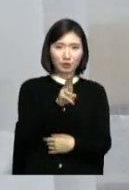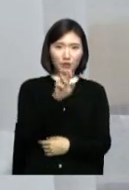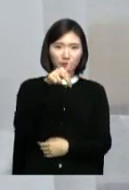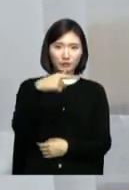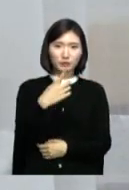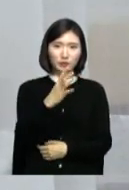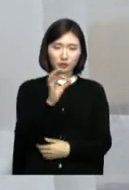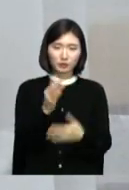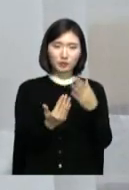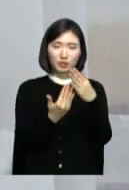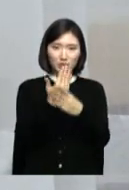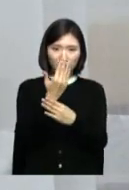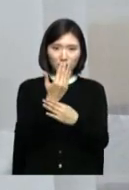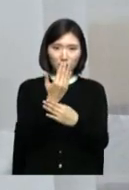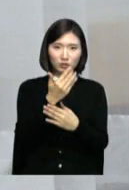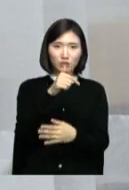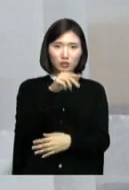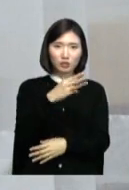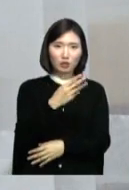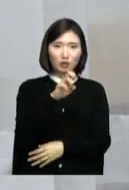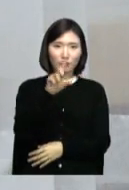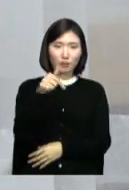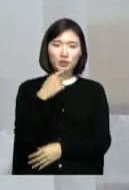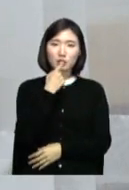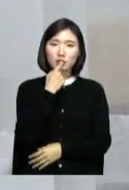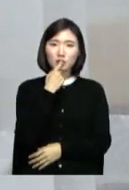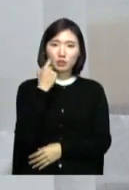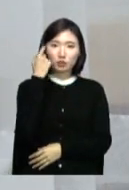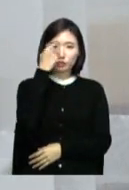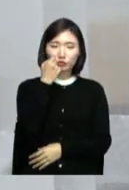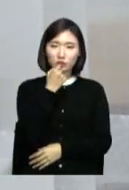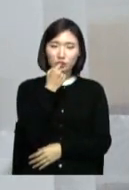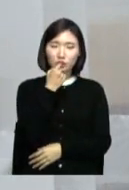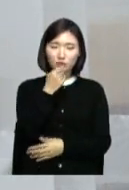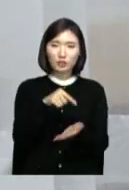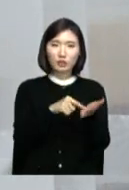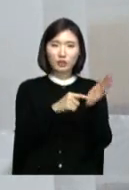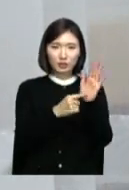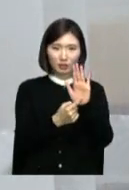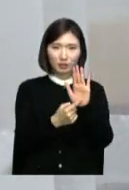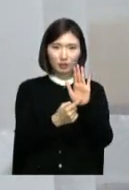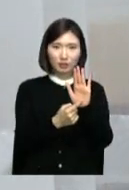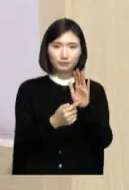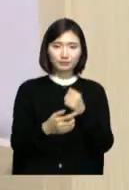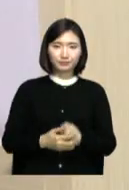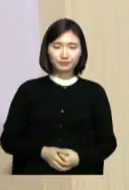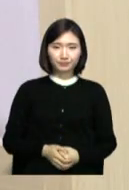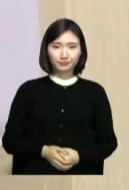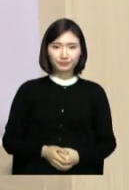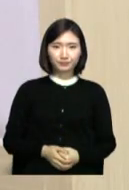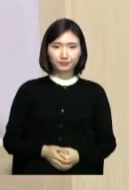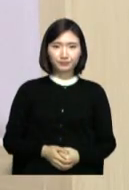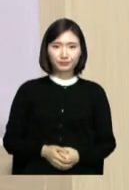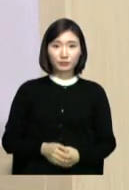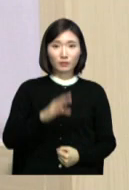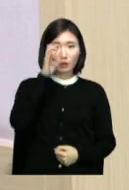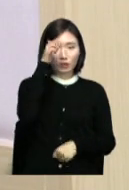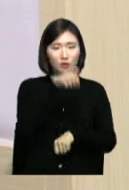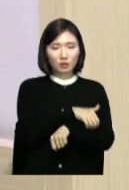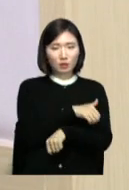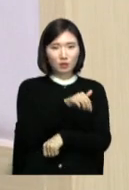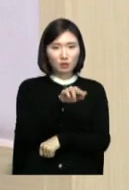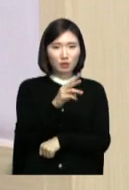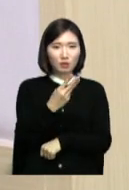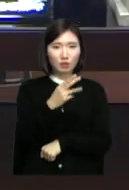반응이 결막이 하는 즉 눈의 흰자에 나타나는 반응을 보통 알레르기 결막염이 부릅니다네 그럼 이제 알레르기